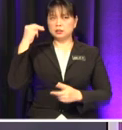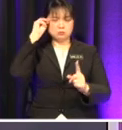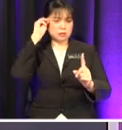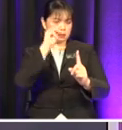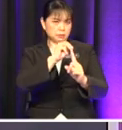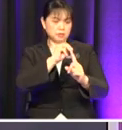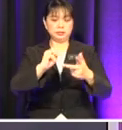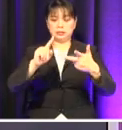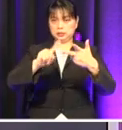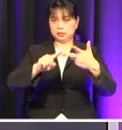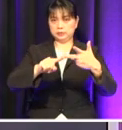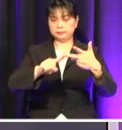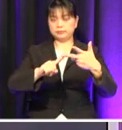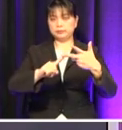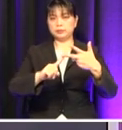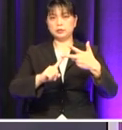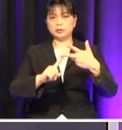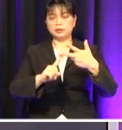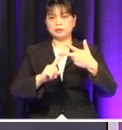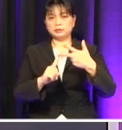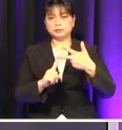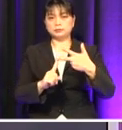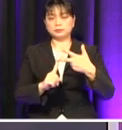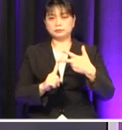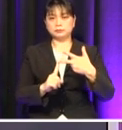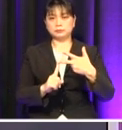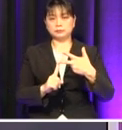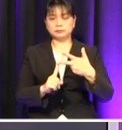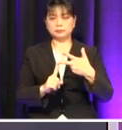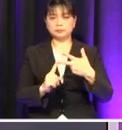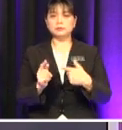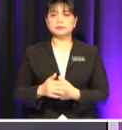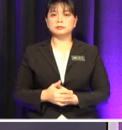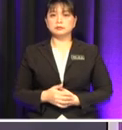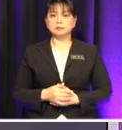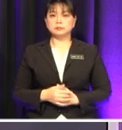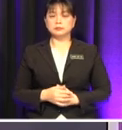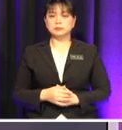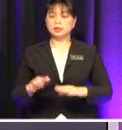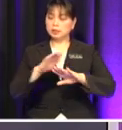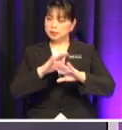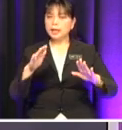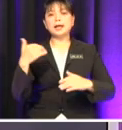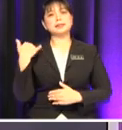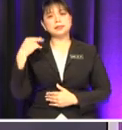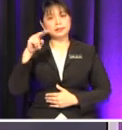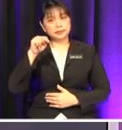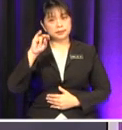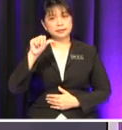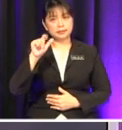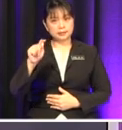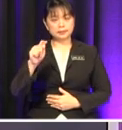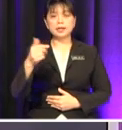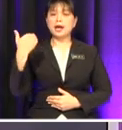asetifula disebabkan kalau dia tak ada niat sebab memang ada dalam